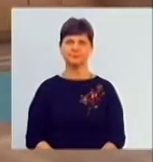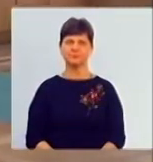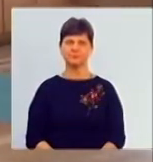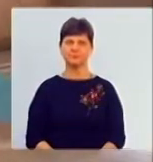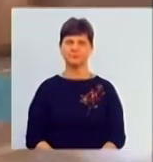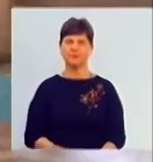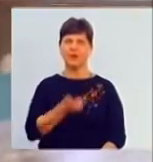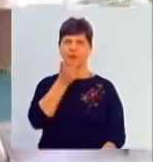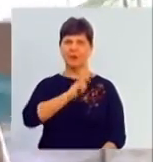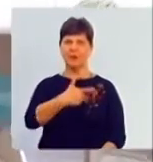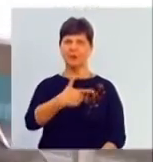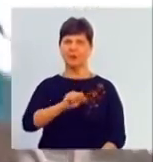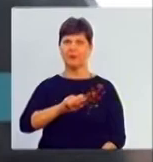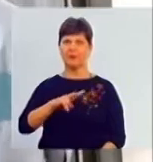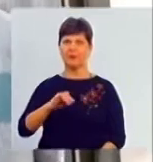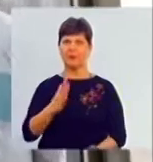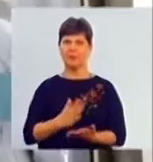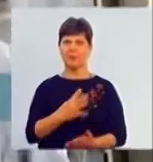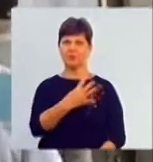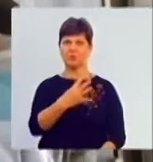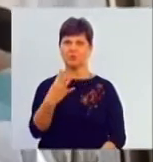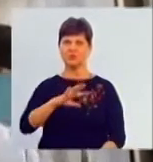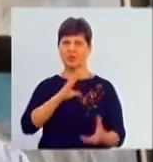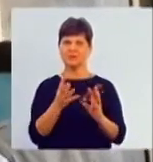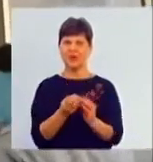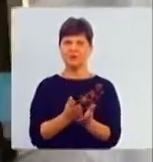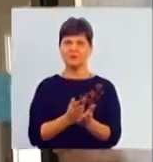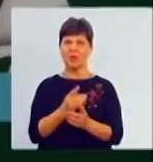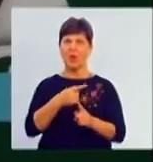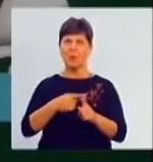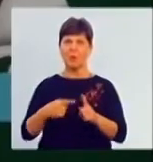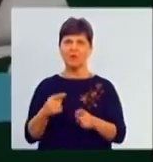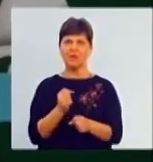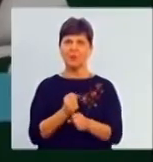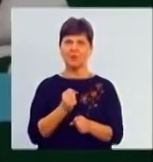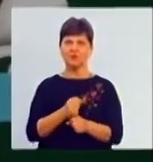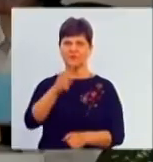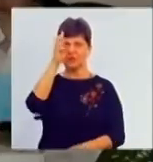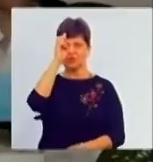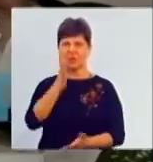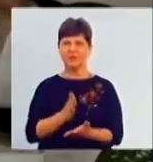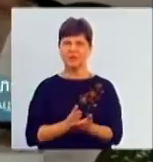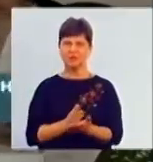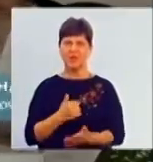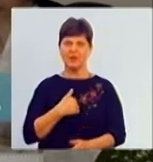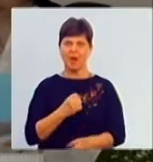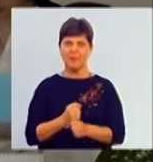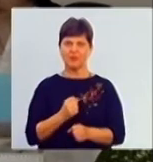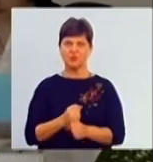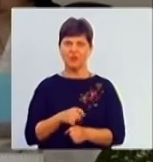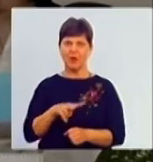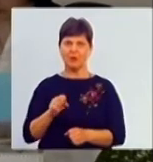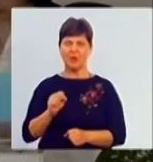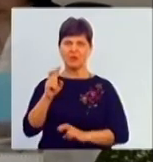Пані Галина має 44 роки загального стажу, майже половину з якого працювала на державній службі. Я працювала на заводі